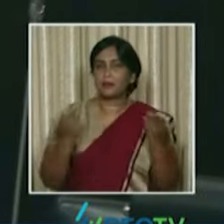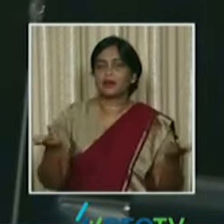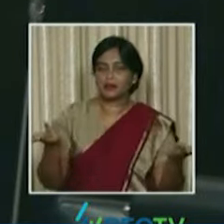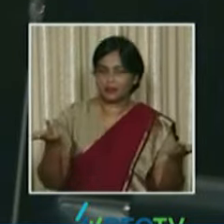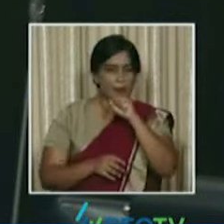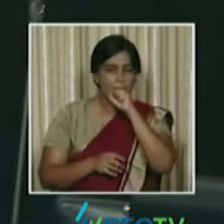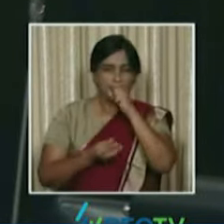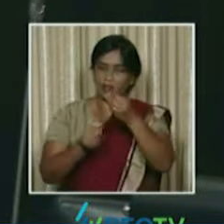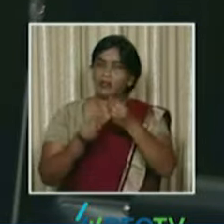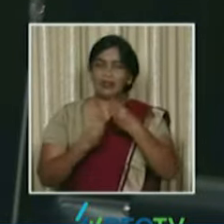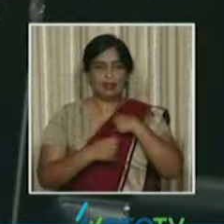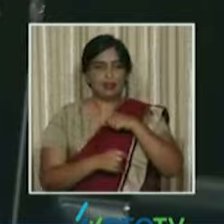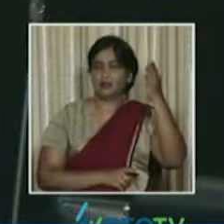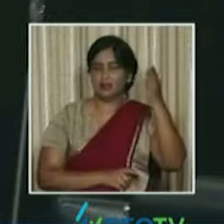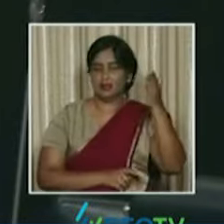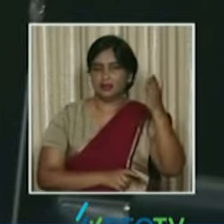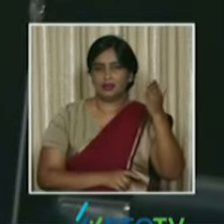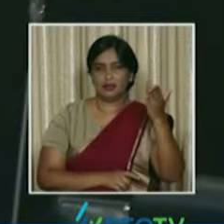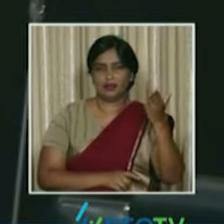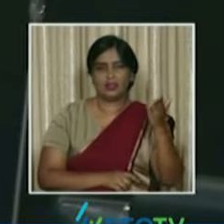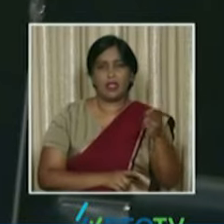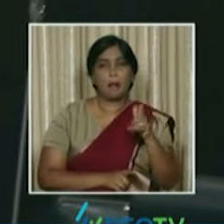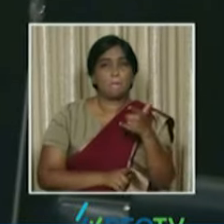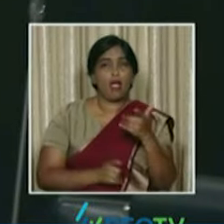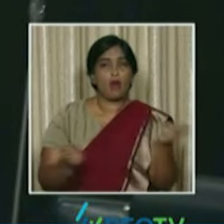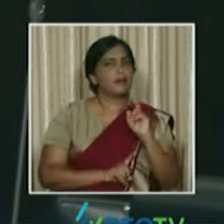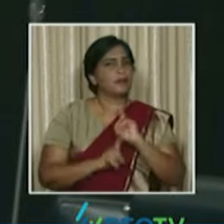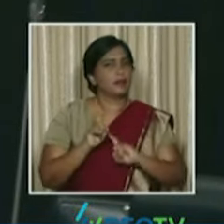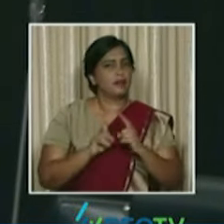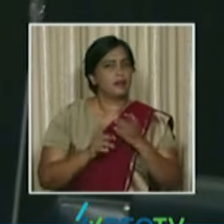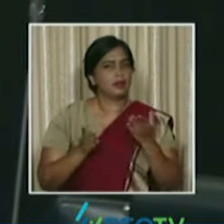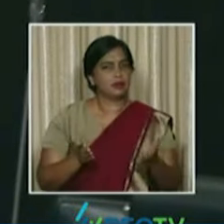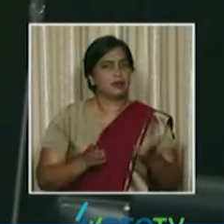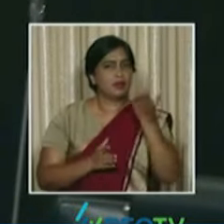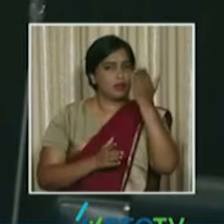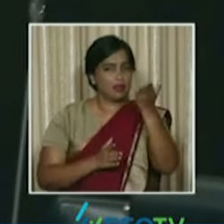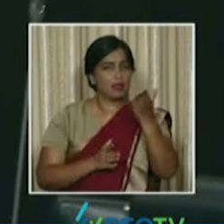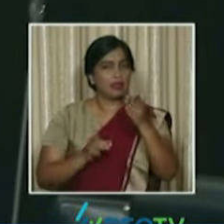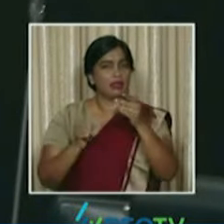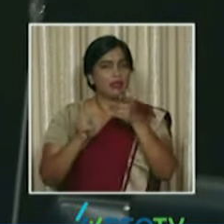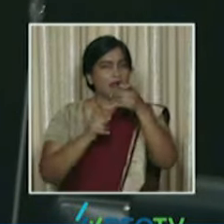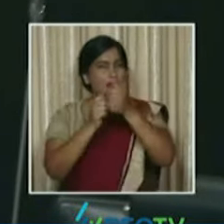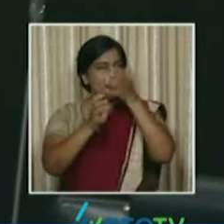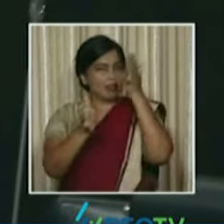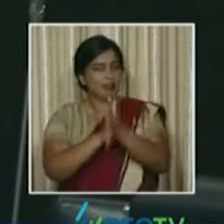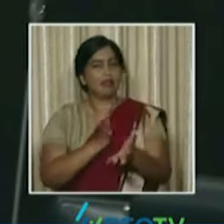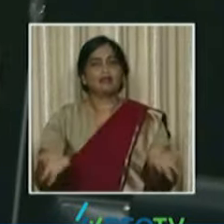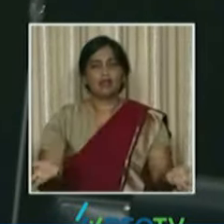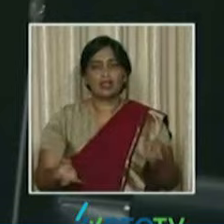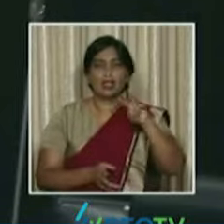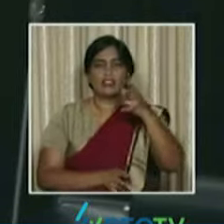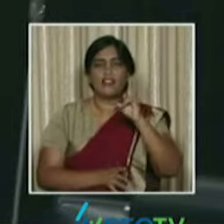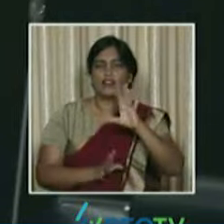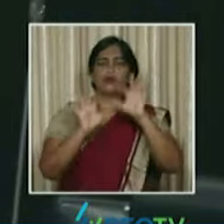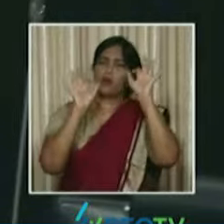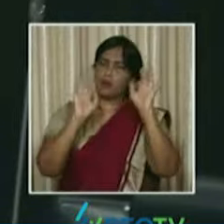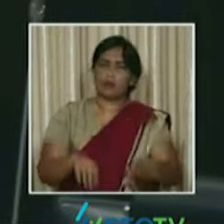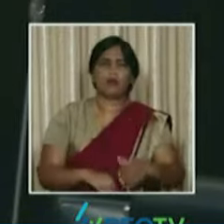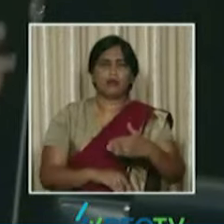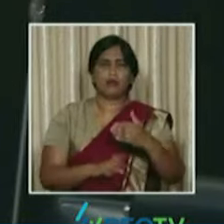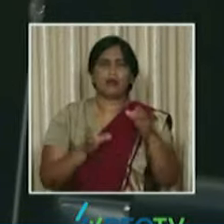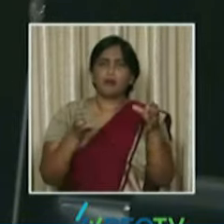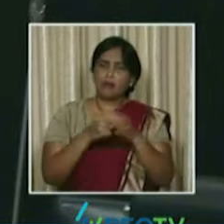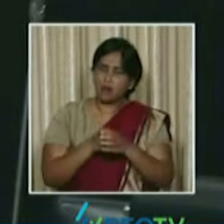දැනුත් පේනවානේ අරේ බුරනවා මාළු මාකට් එක වගේ බුරනවා තමුන්නාන්සේලාගේ හැසිරීම නිසා තමයි මේ 225 මෙපයි කියන්නේ